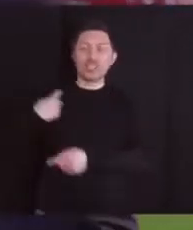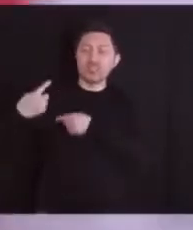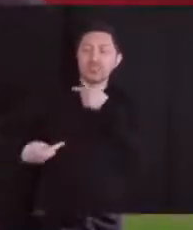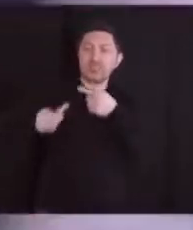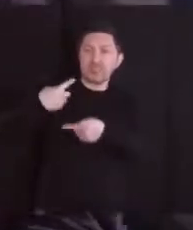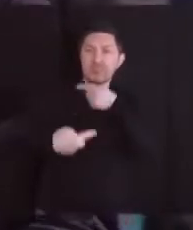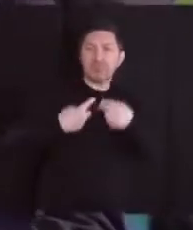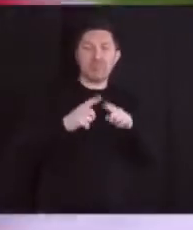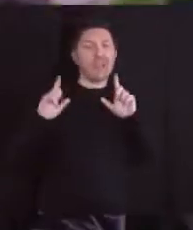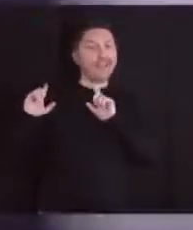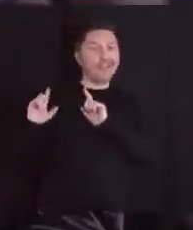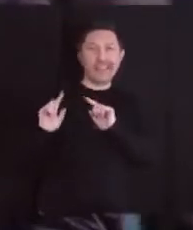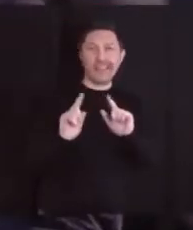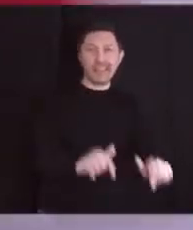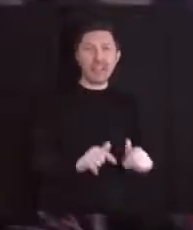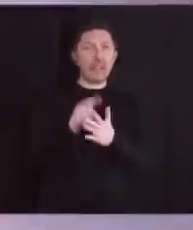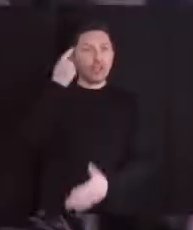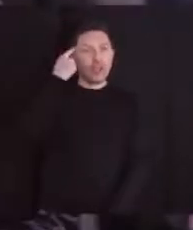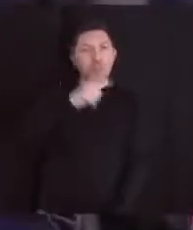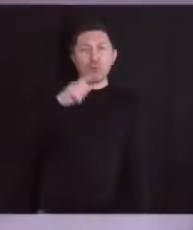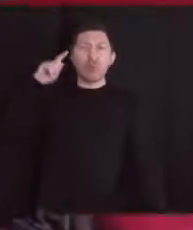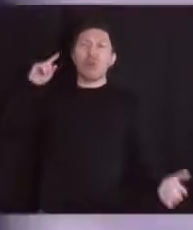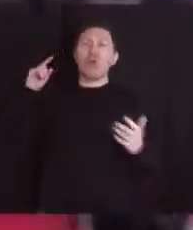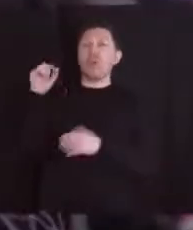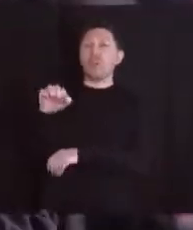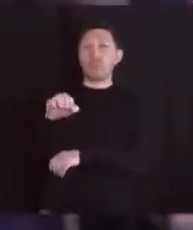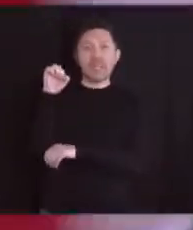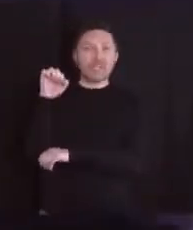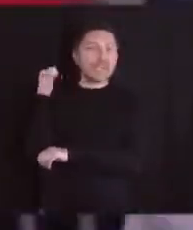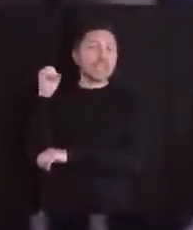génération, de la Bastille à la République.